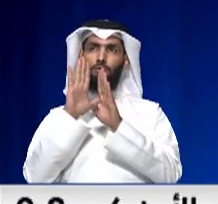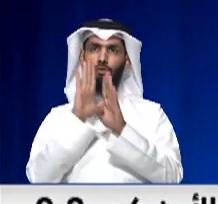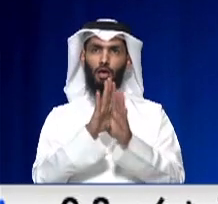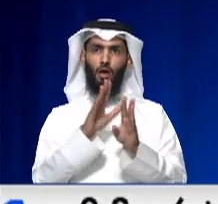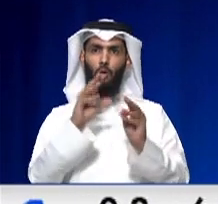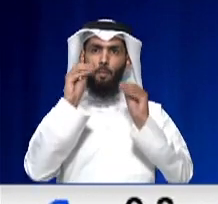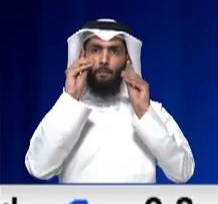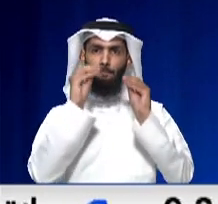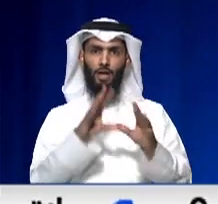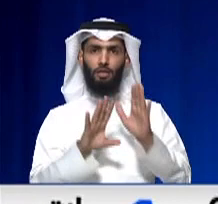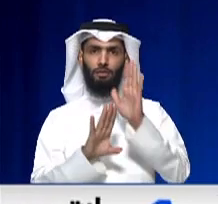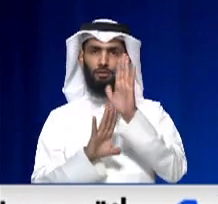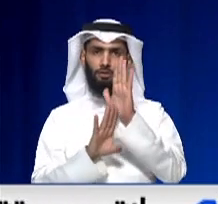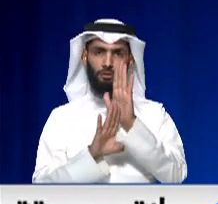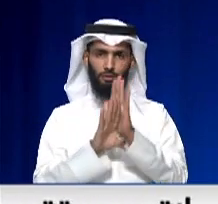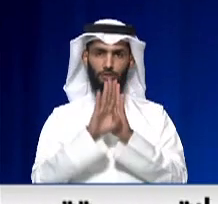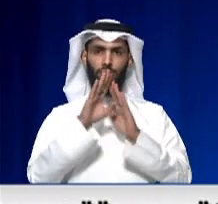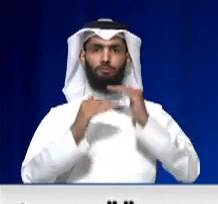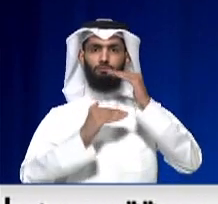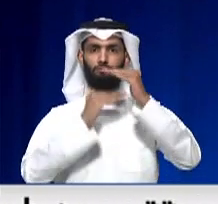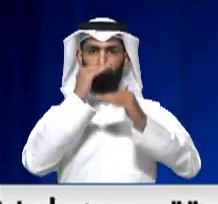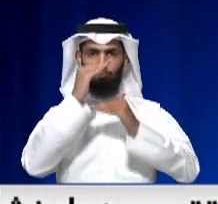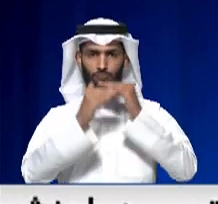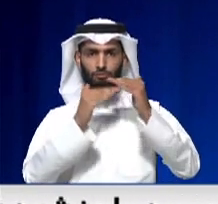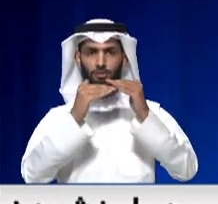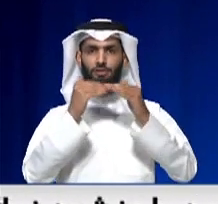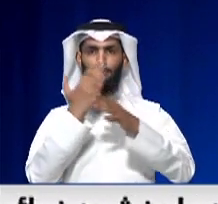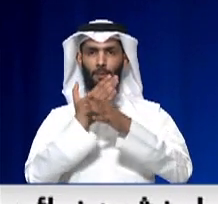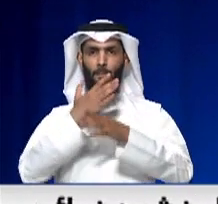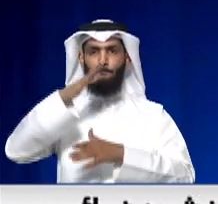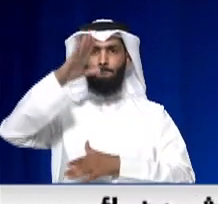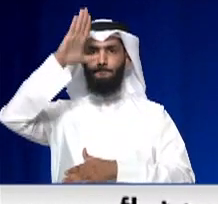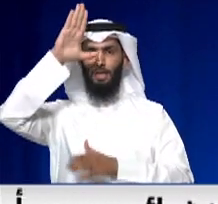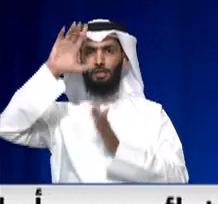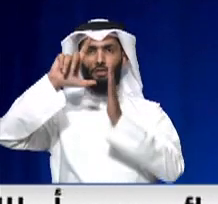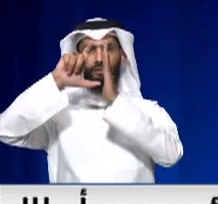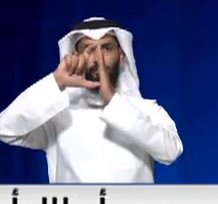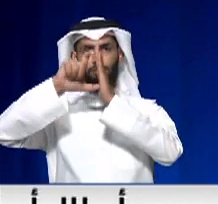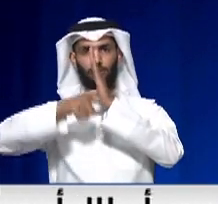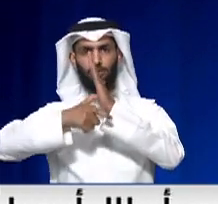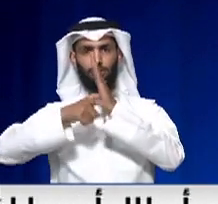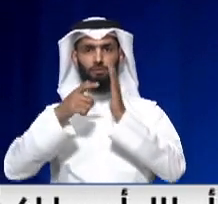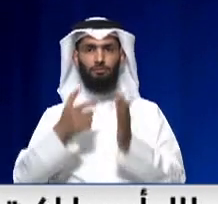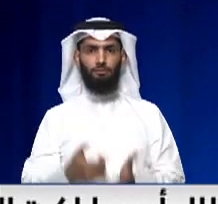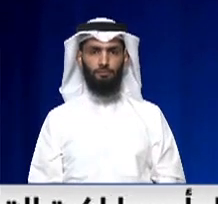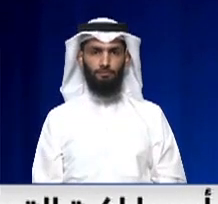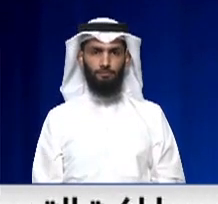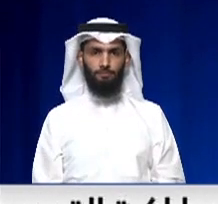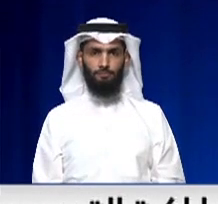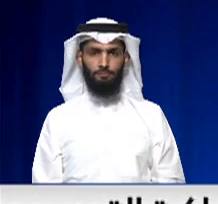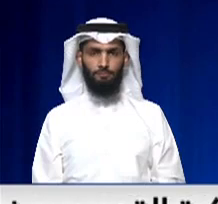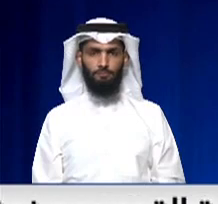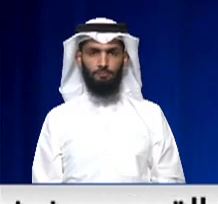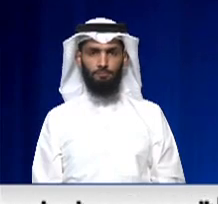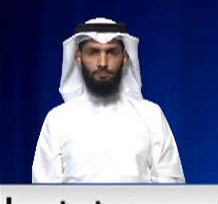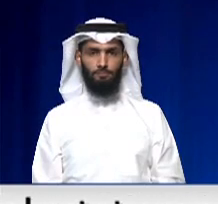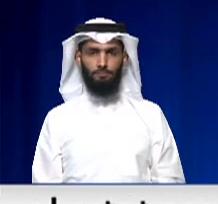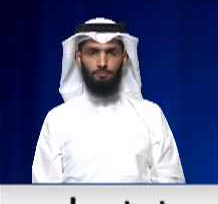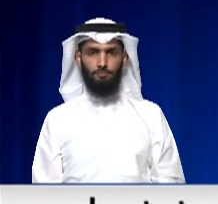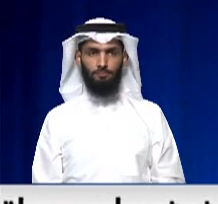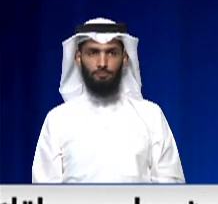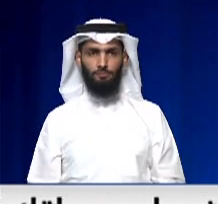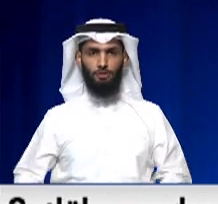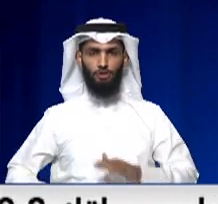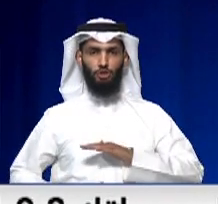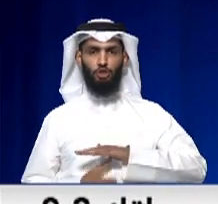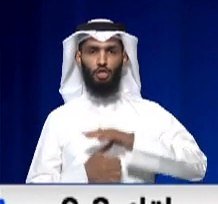والازدهار في ظل القياده الحكيمه لخادم الحرمين الشريفين بعث